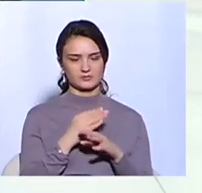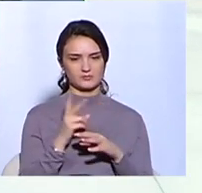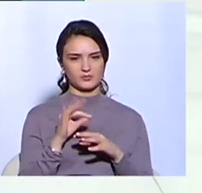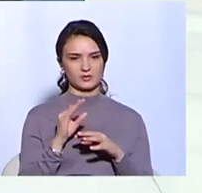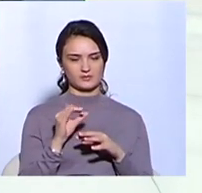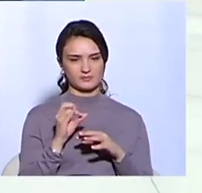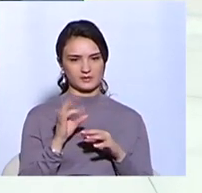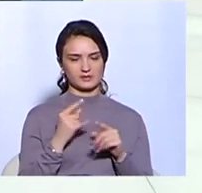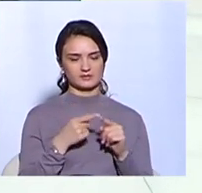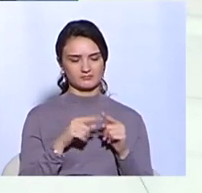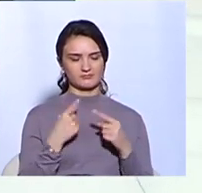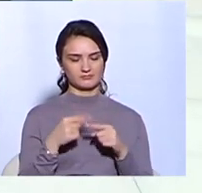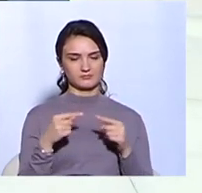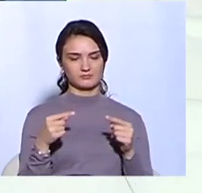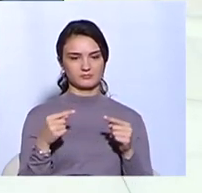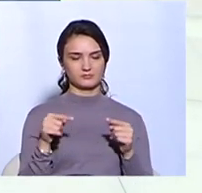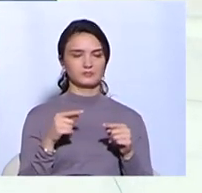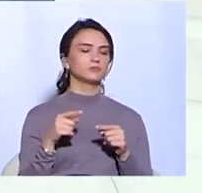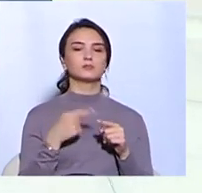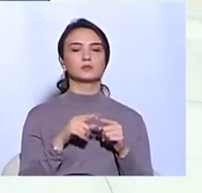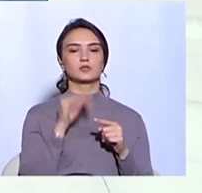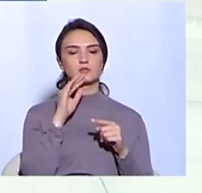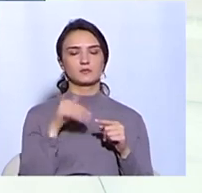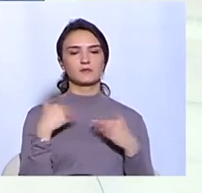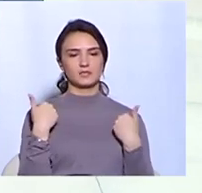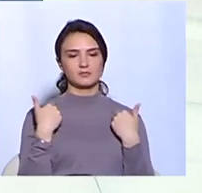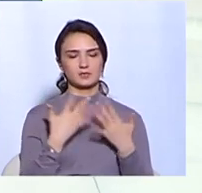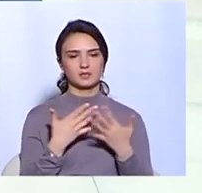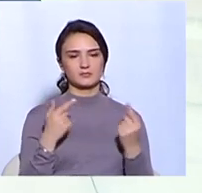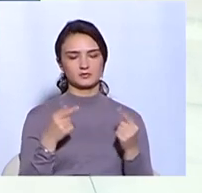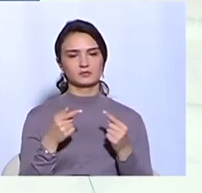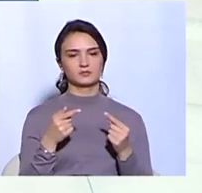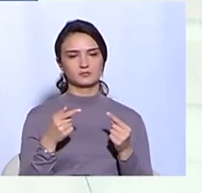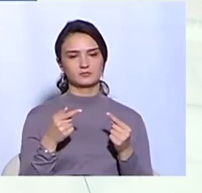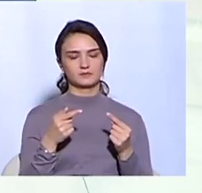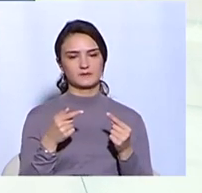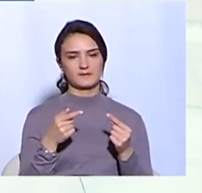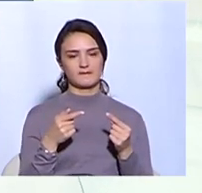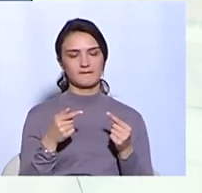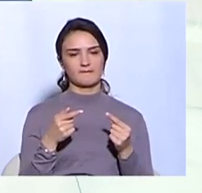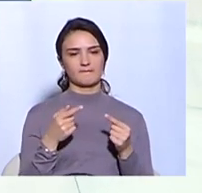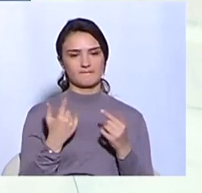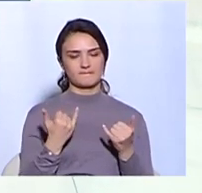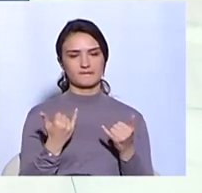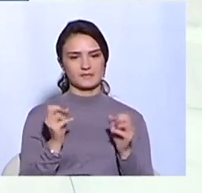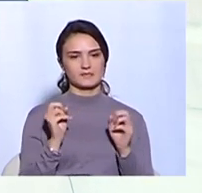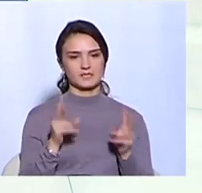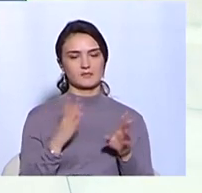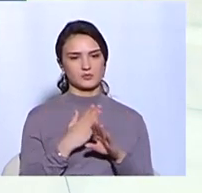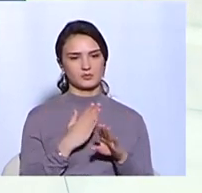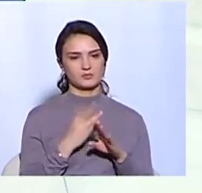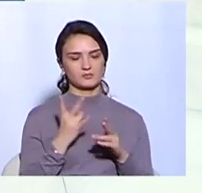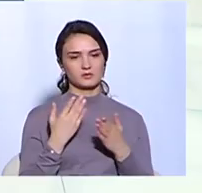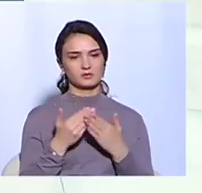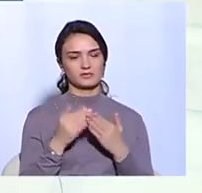პოლიფენოლები, ფლავონოიდები და ასე შემდეგ, ვიტამინები, რომელთა დატვირთა ახლაც სახიფათოა, იმიტომ რომ